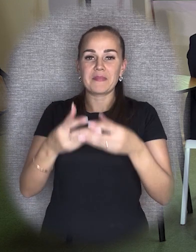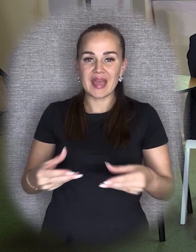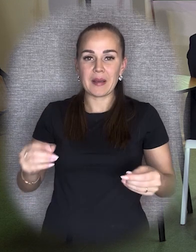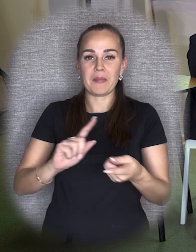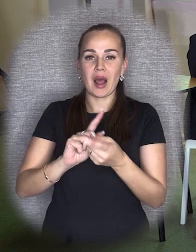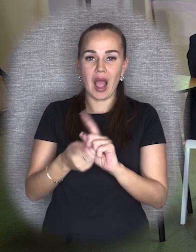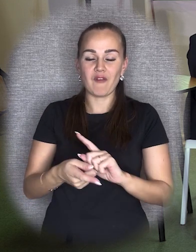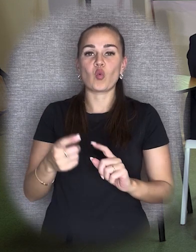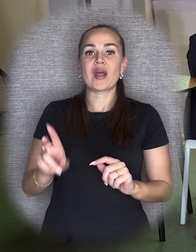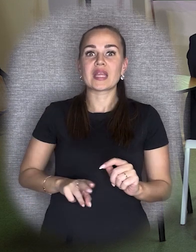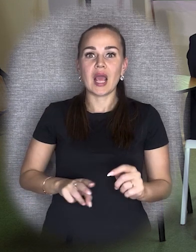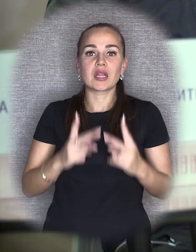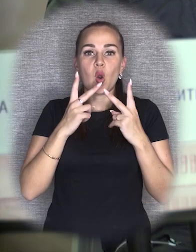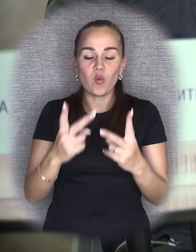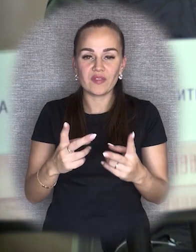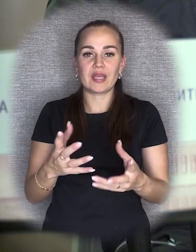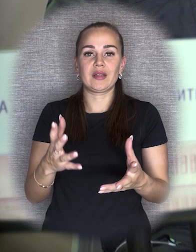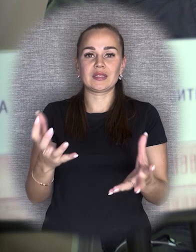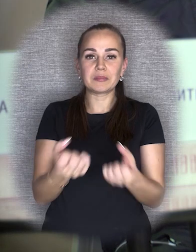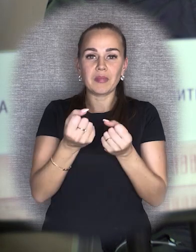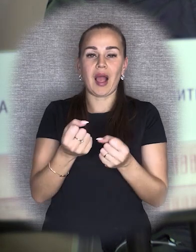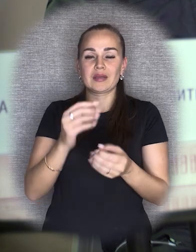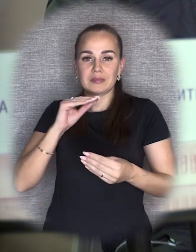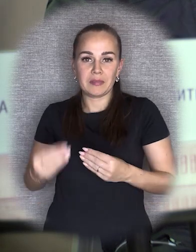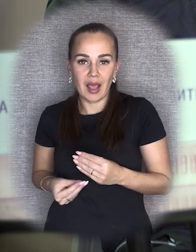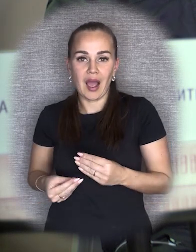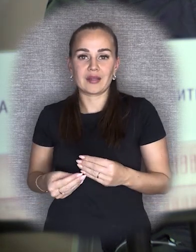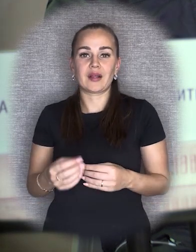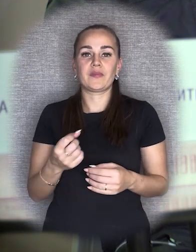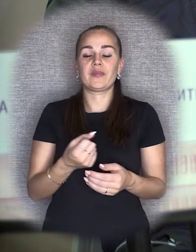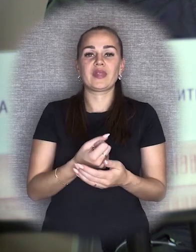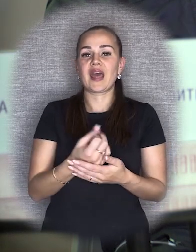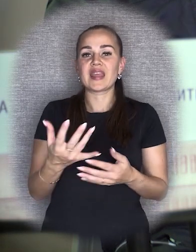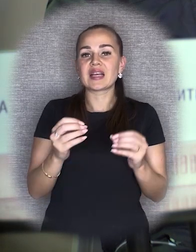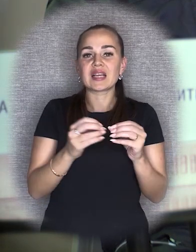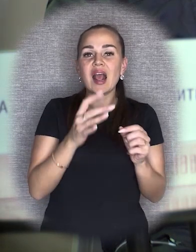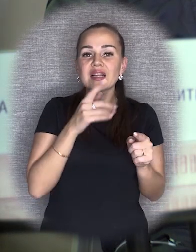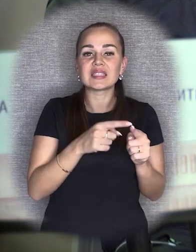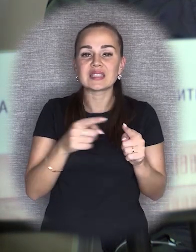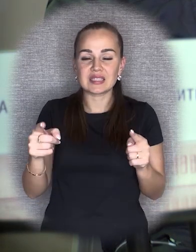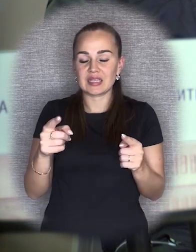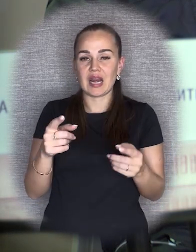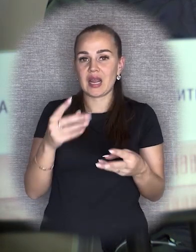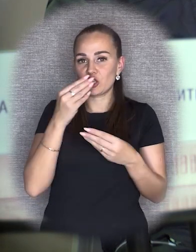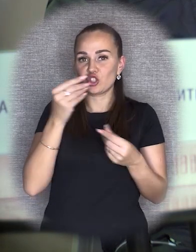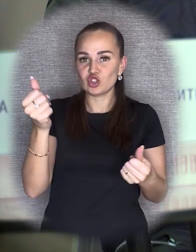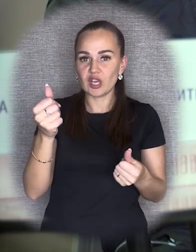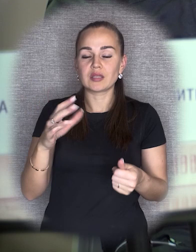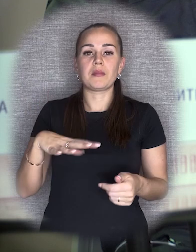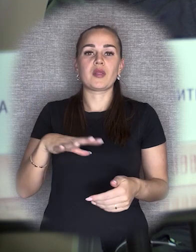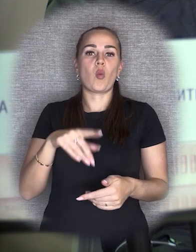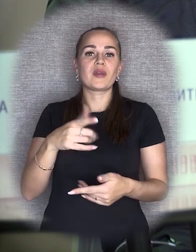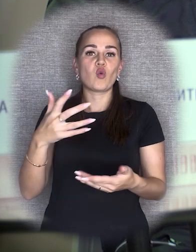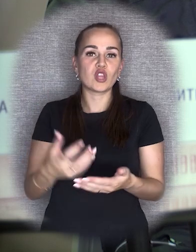спас, спрятал. Несколько десятилетий этот памятник был, пропал, да, из виду. Потом его нашли.